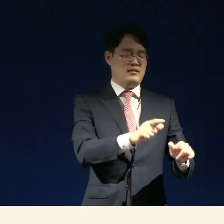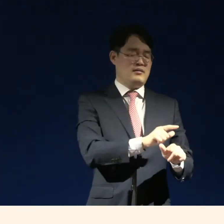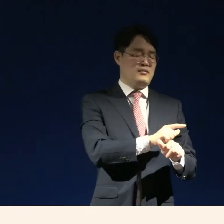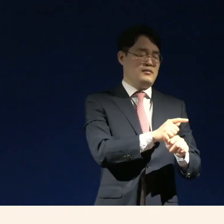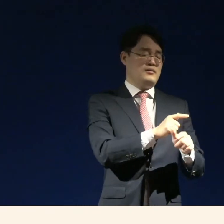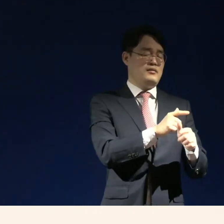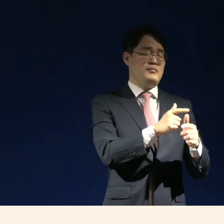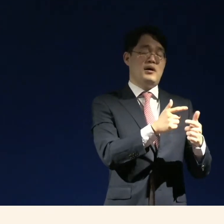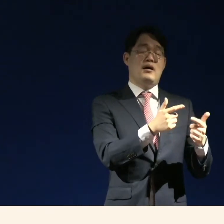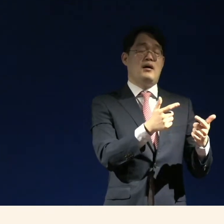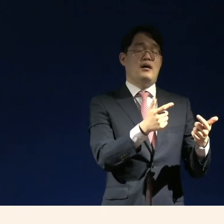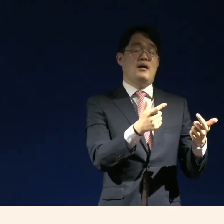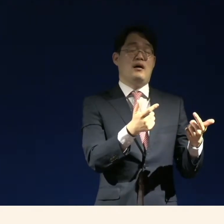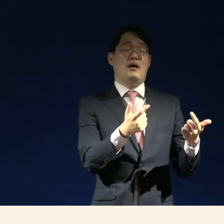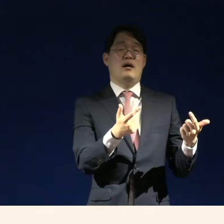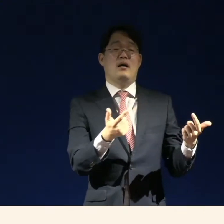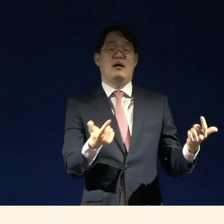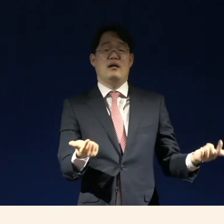자랑을